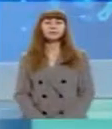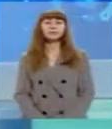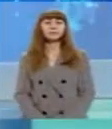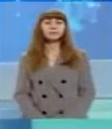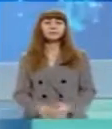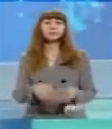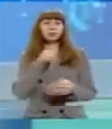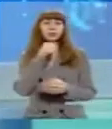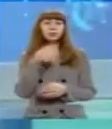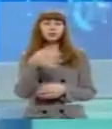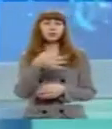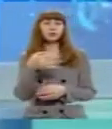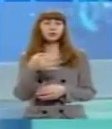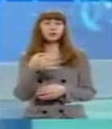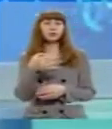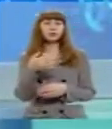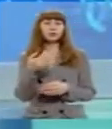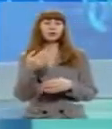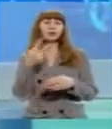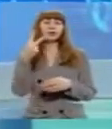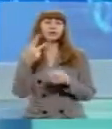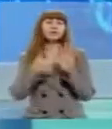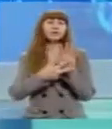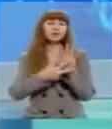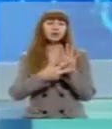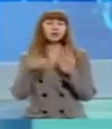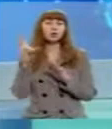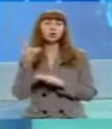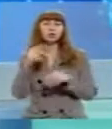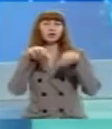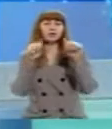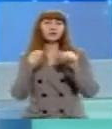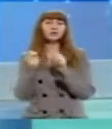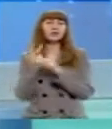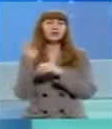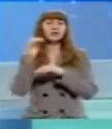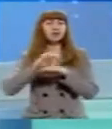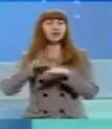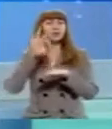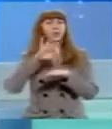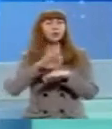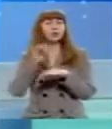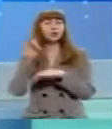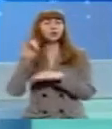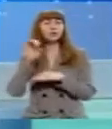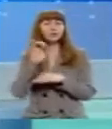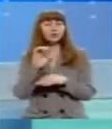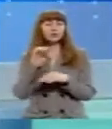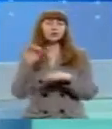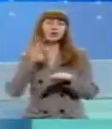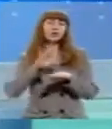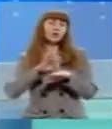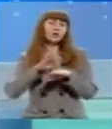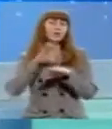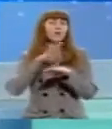Қостанай облысында соңғы тәулікте ауру белгілерімен коронавирус инфекциясын жұқтырған 12 адам тіркелді. 5 жағдай облыс орталығында